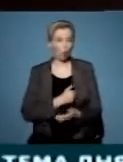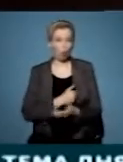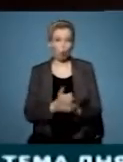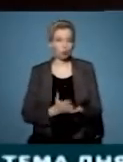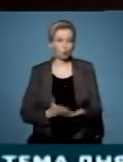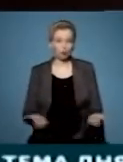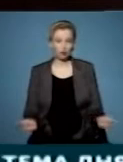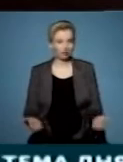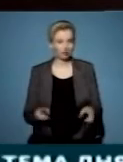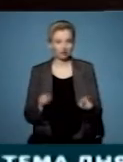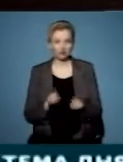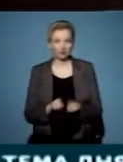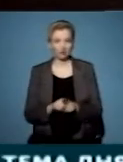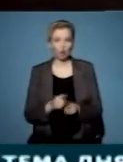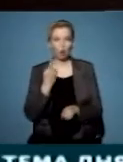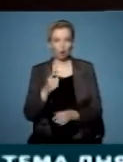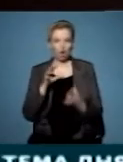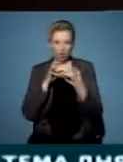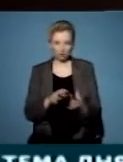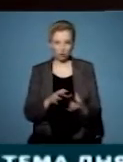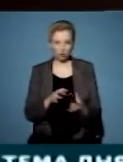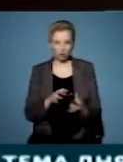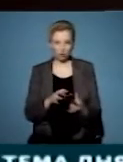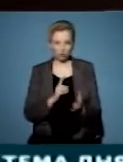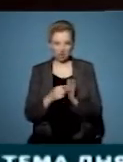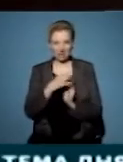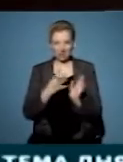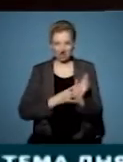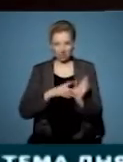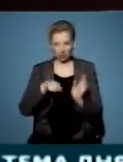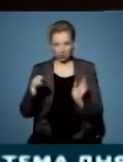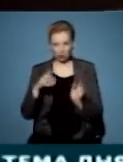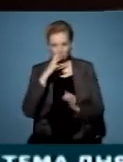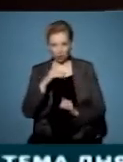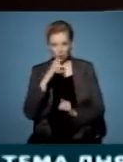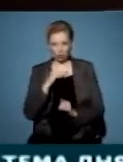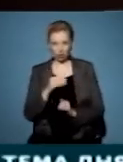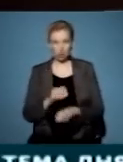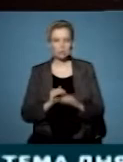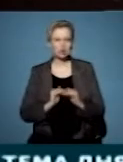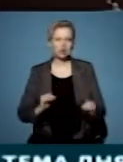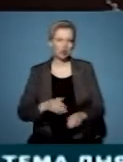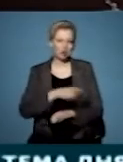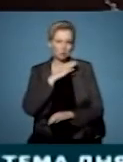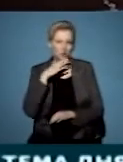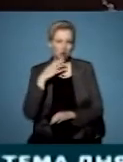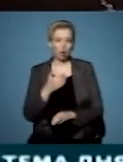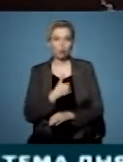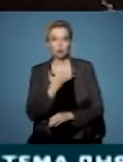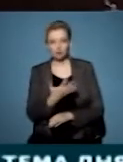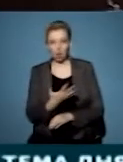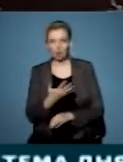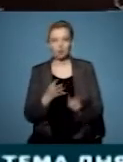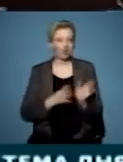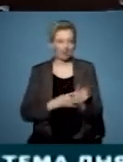Обслуговування теж. Один автобус ходить до нас по 19 маршруту. Дітей багато. Хоч 5, хоч